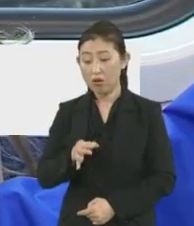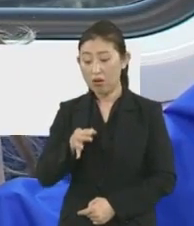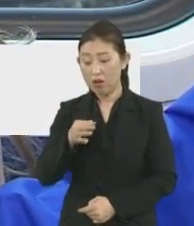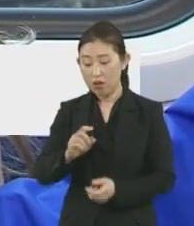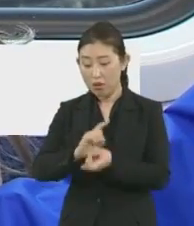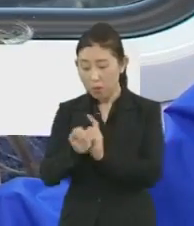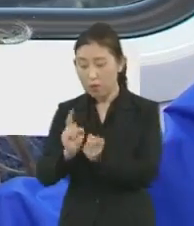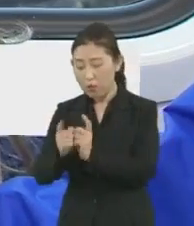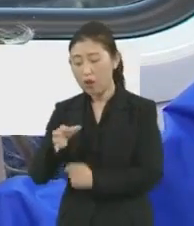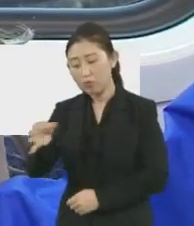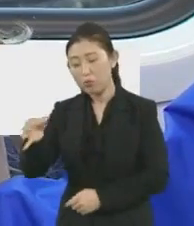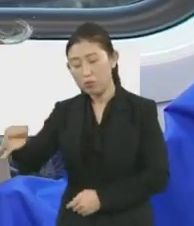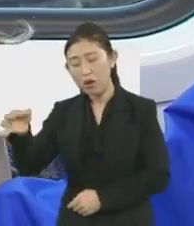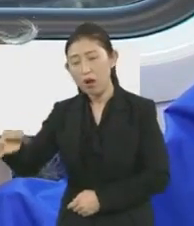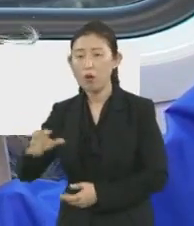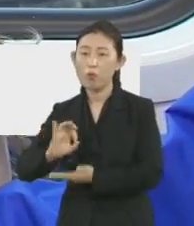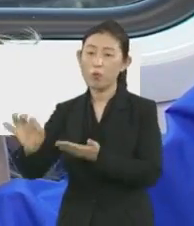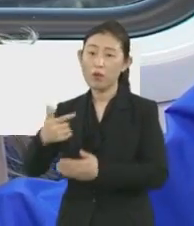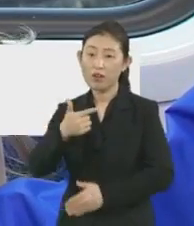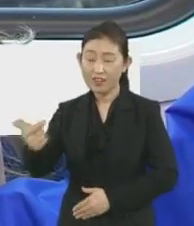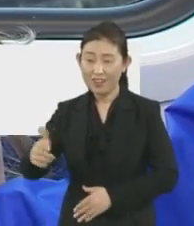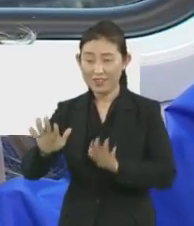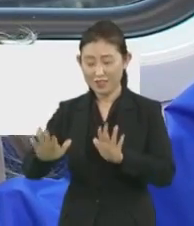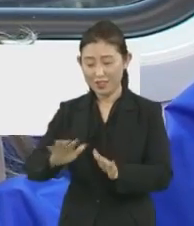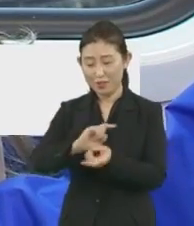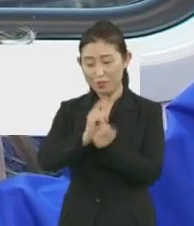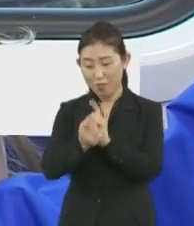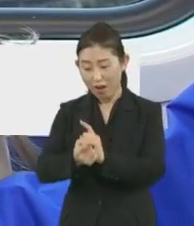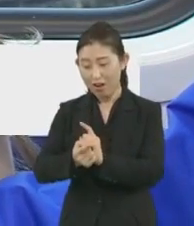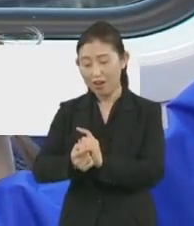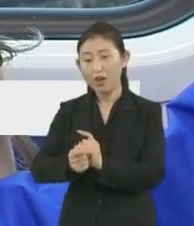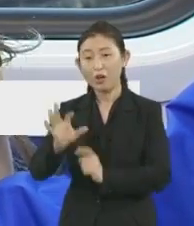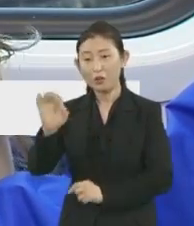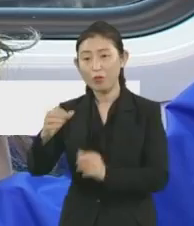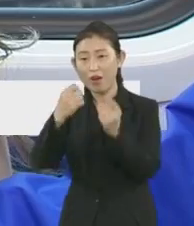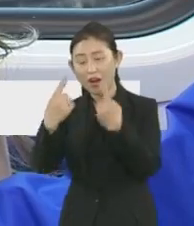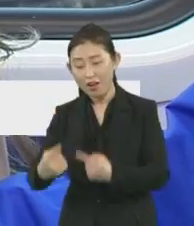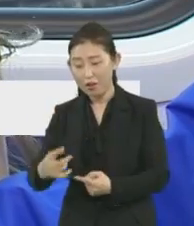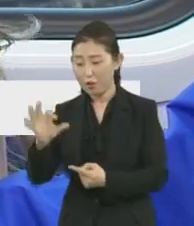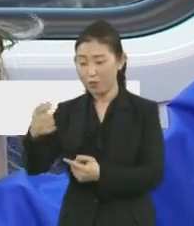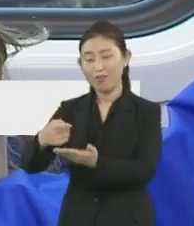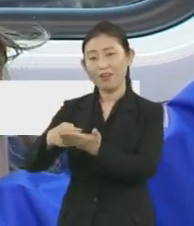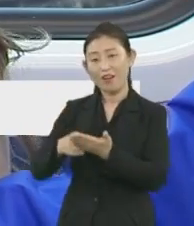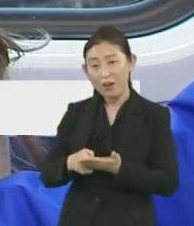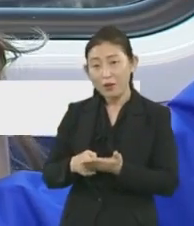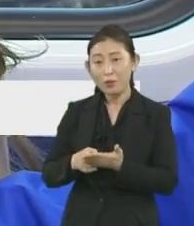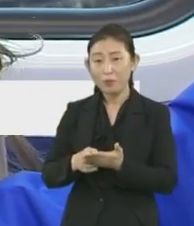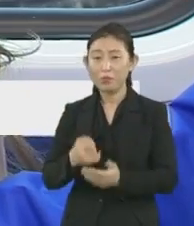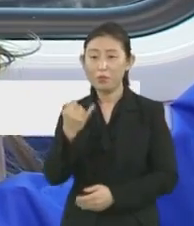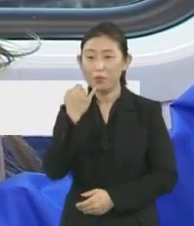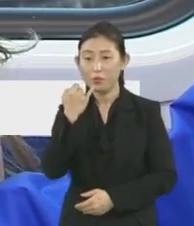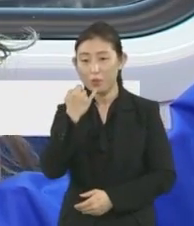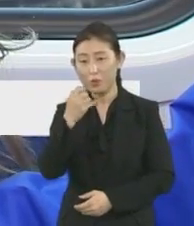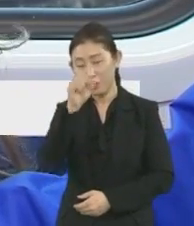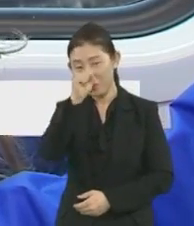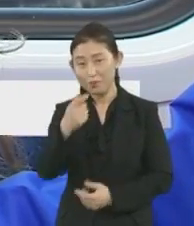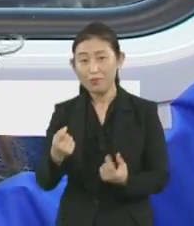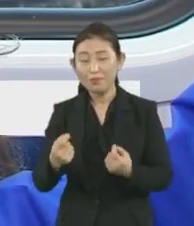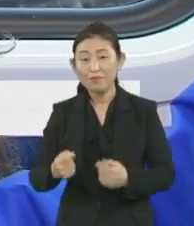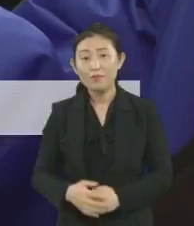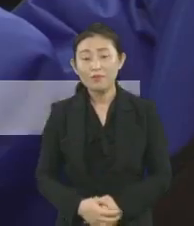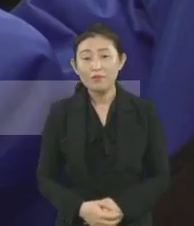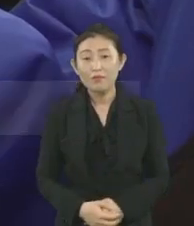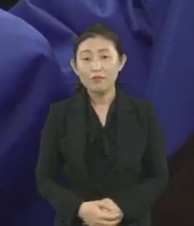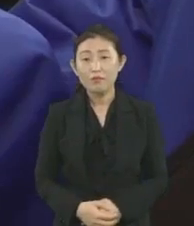면에서 부담이 됐는데 이제 환승이 되니까 부담이 좀 덜해지고 절약도 될 것 같아서 좋은 것